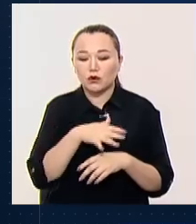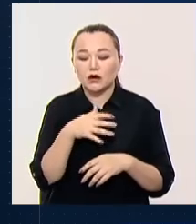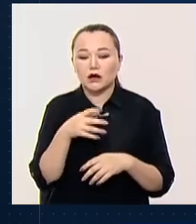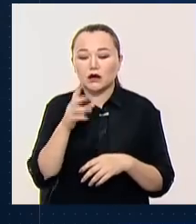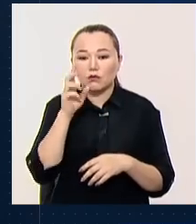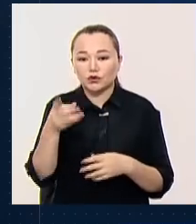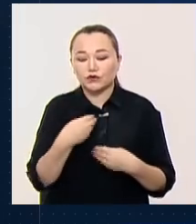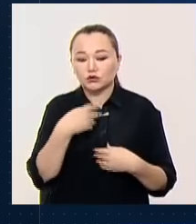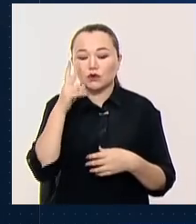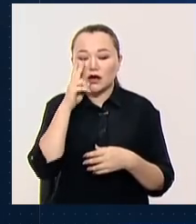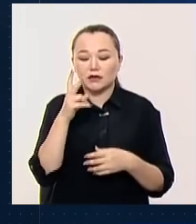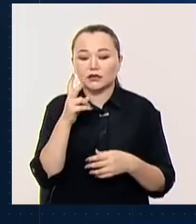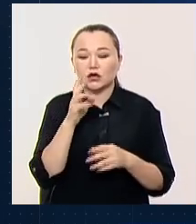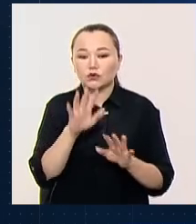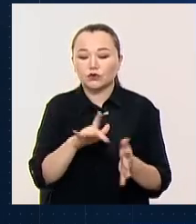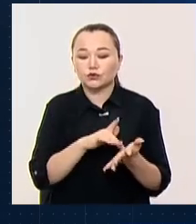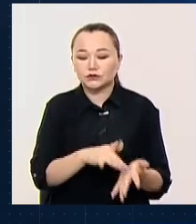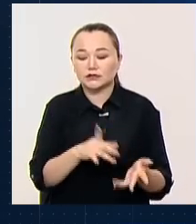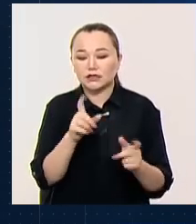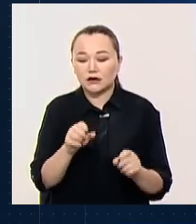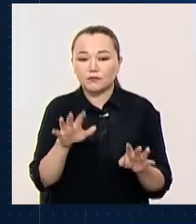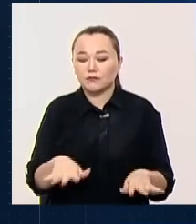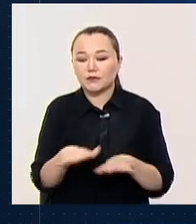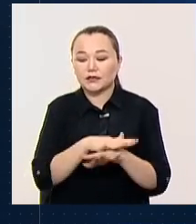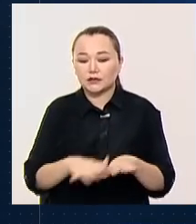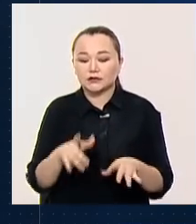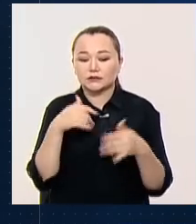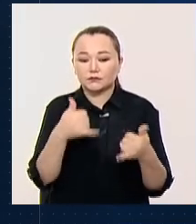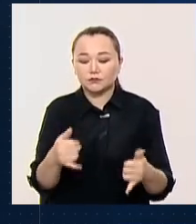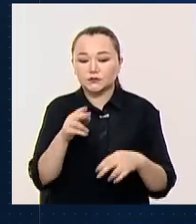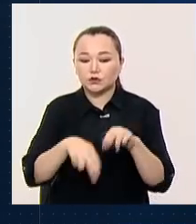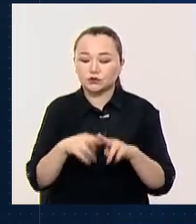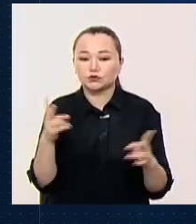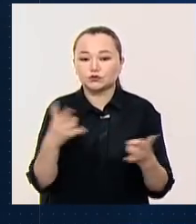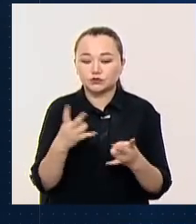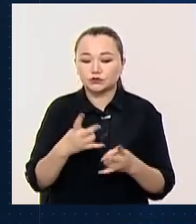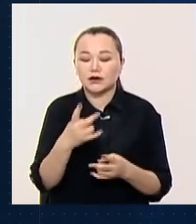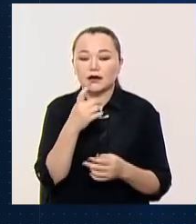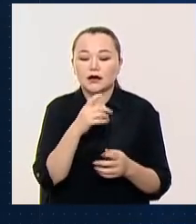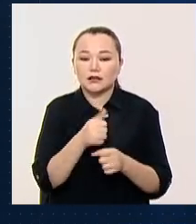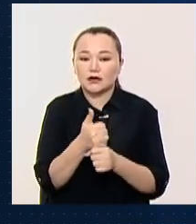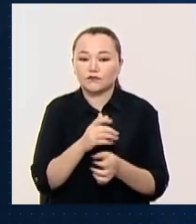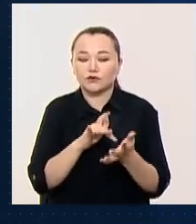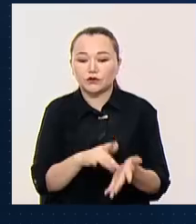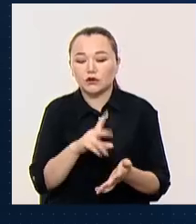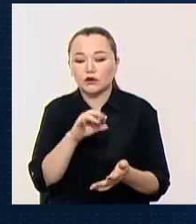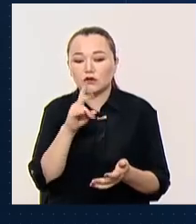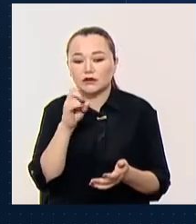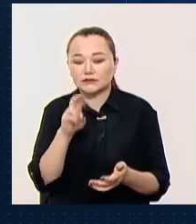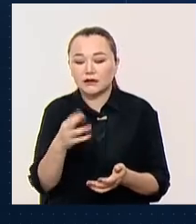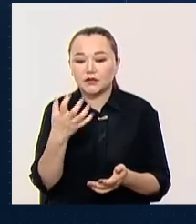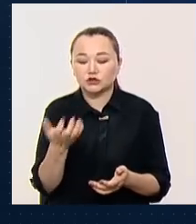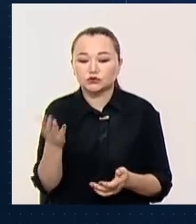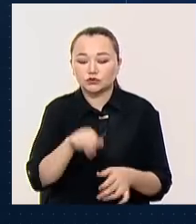mesela ajetkanalar tek gana turistler üçin emes, ol jergilikti halk üçin de salınu kerek koy. Biz negizgi turistik lokasiyalarga 500'ge